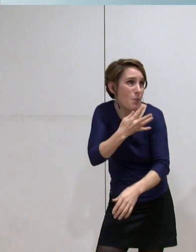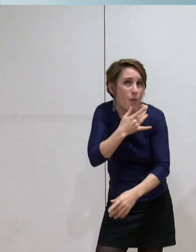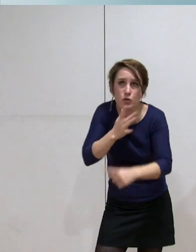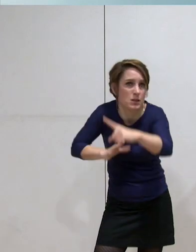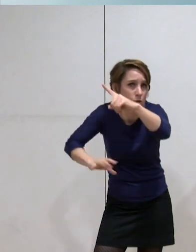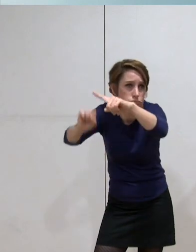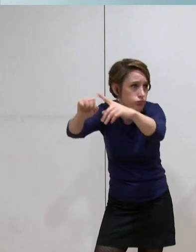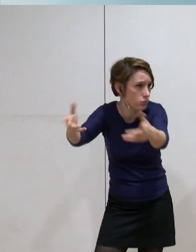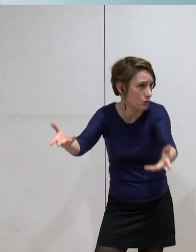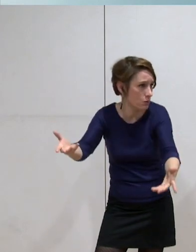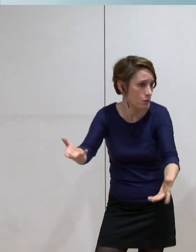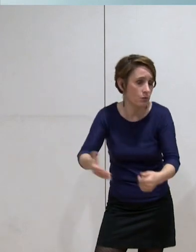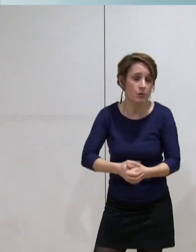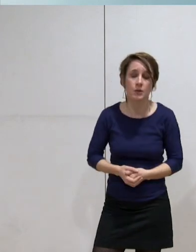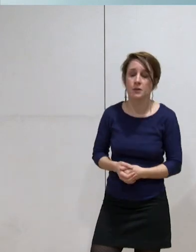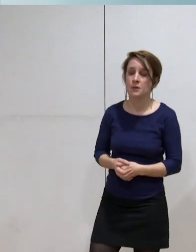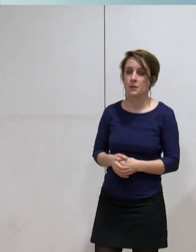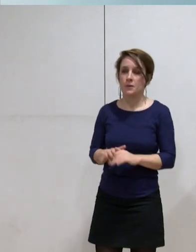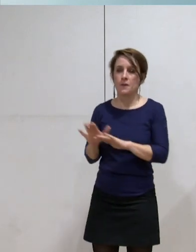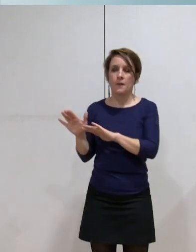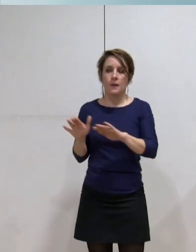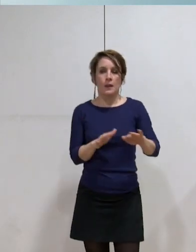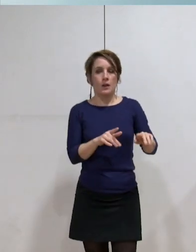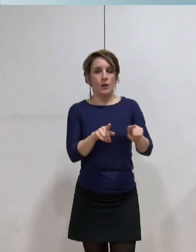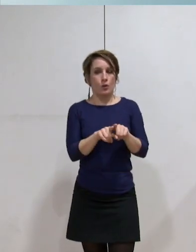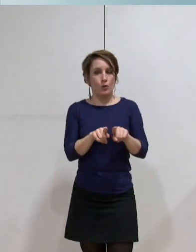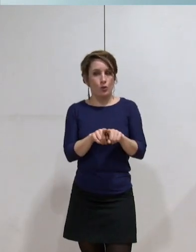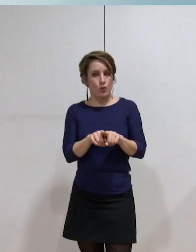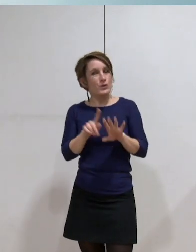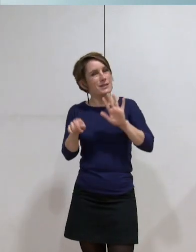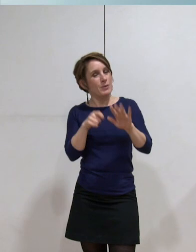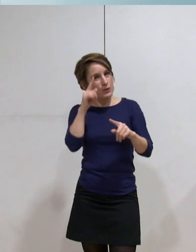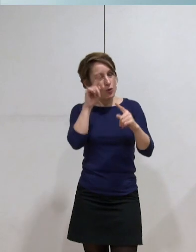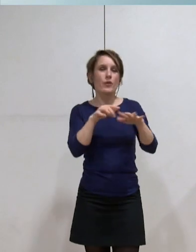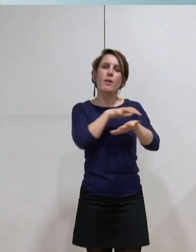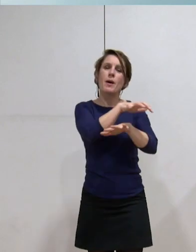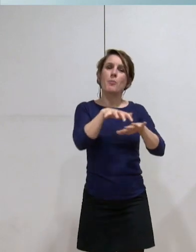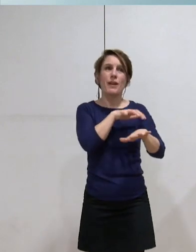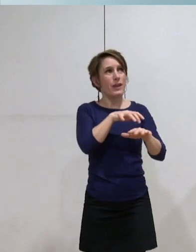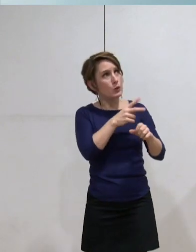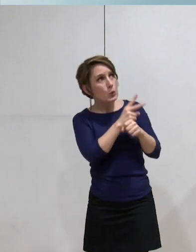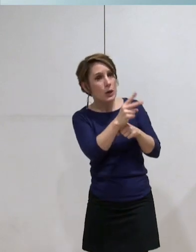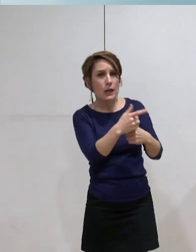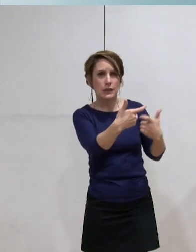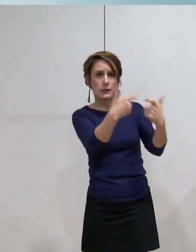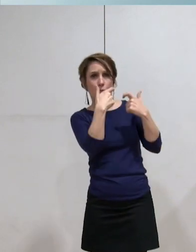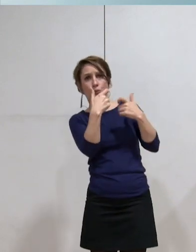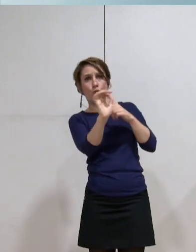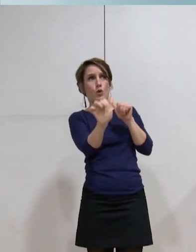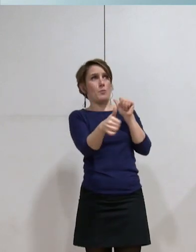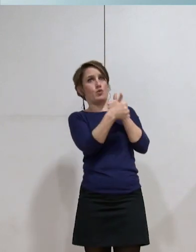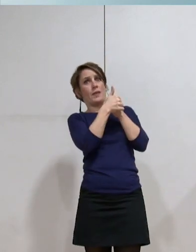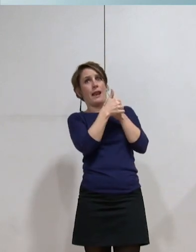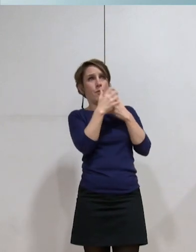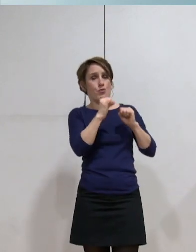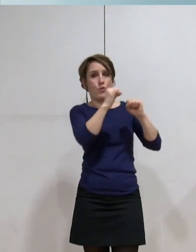voudrais arriver sur la question évidemment du de la mise sous tutelle qui a été évoquée à nouveau ce soir nous respectons nous